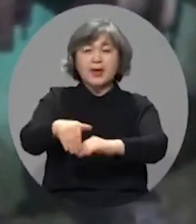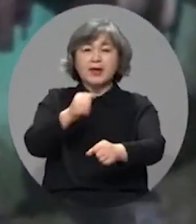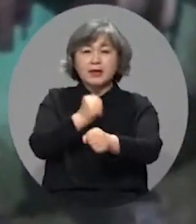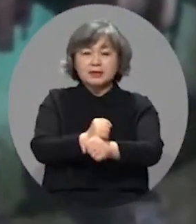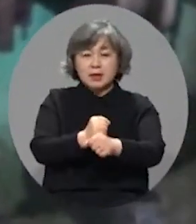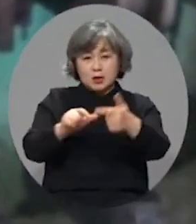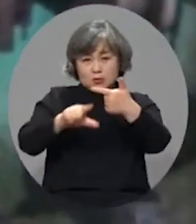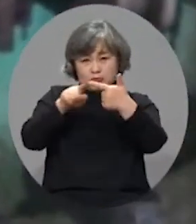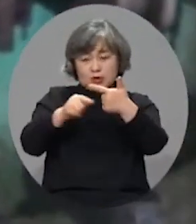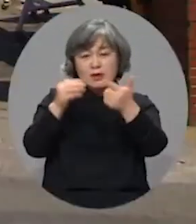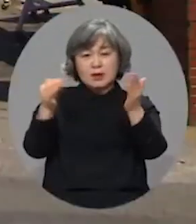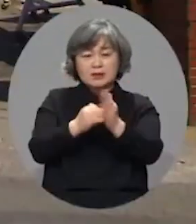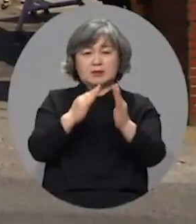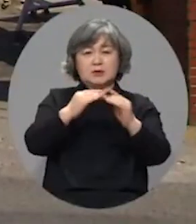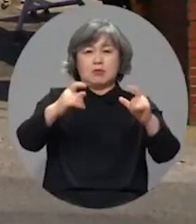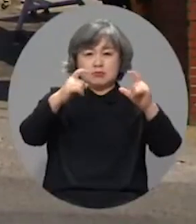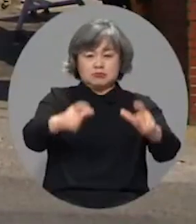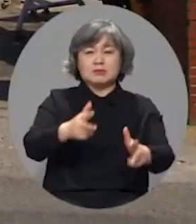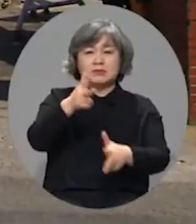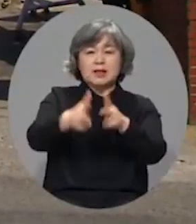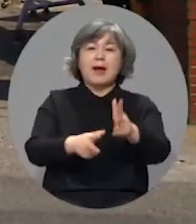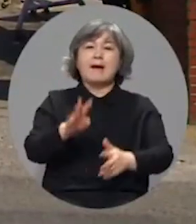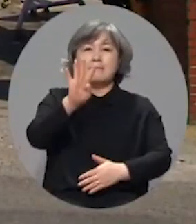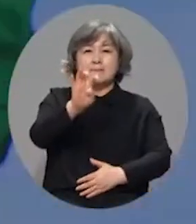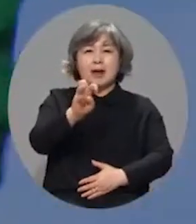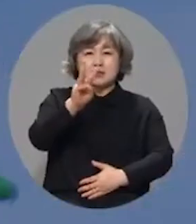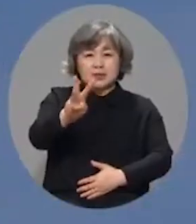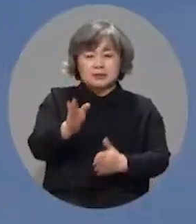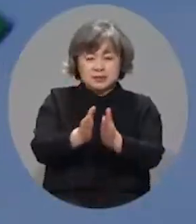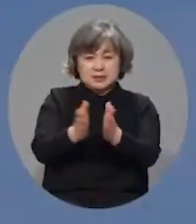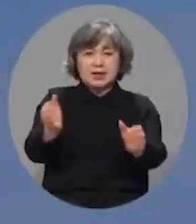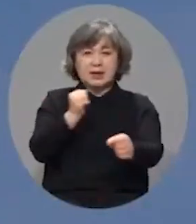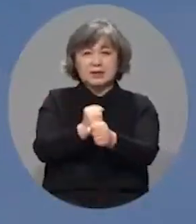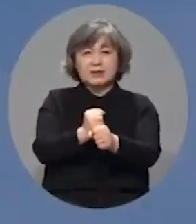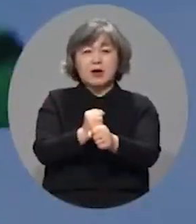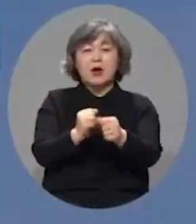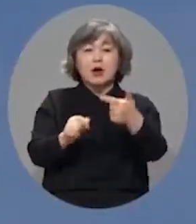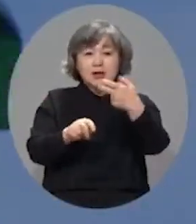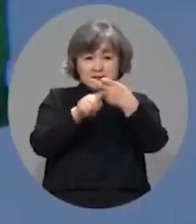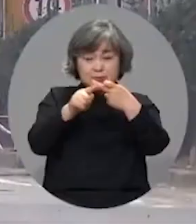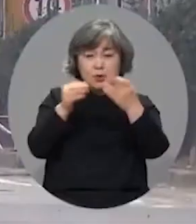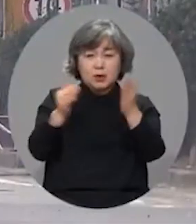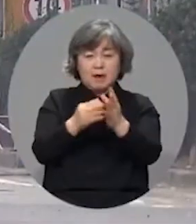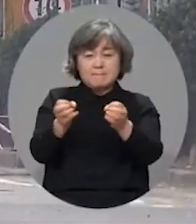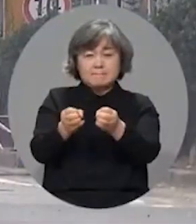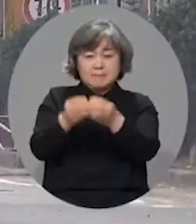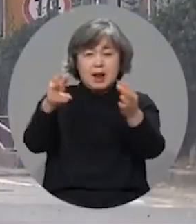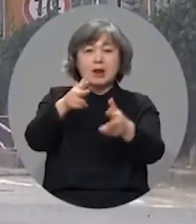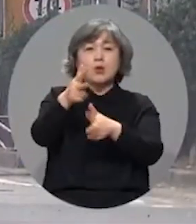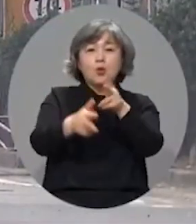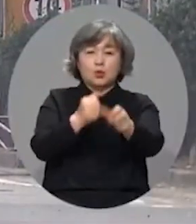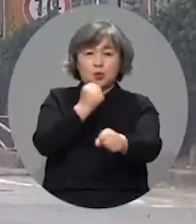올 상반기 전북 권역 사업장 43곳을 시작으로 하반기엔 폭발